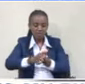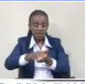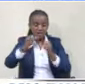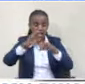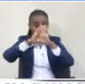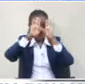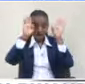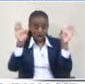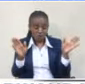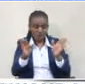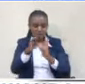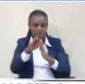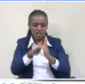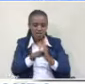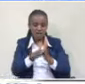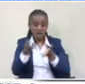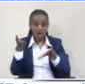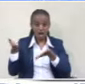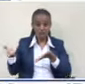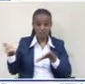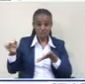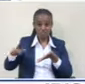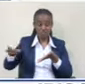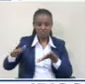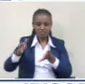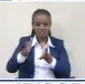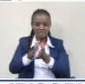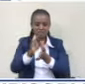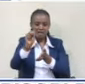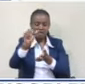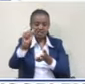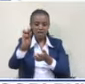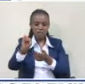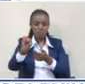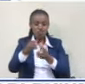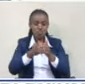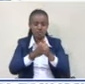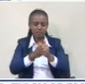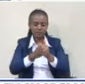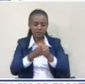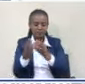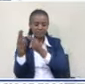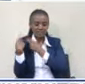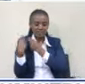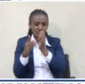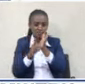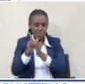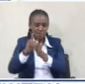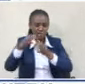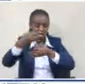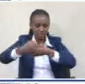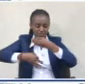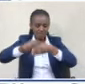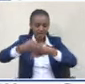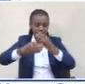turusheho gusobanukirwa n'iyi gahunda hano muri studio turi kumwe na Bwana Sam Kamugisha akaba ari umuyobozi w'ishami rishinzwe iterambere ry'inganda ndetse